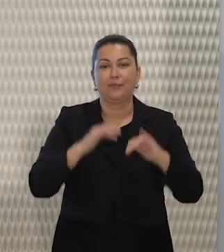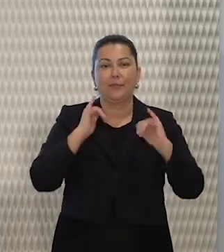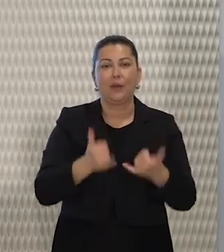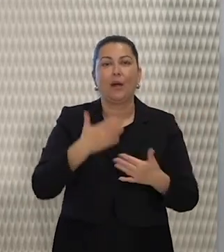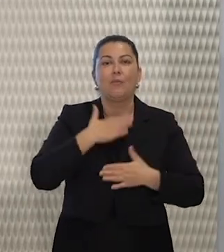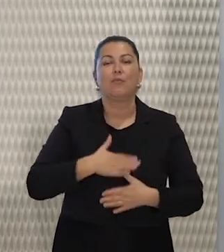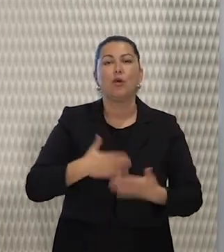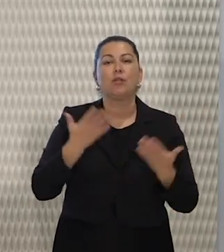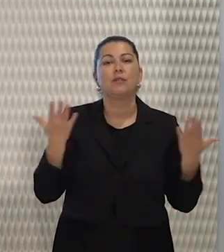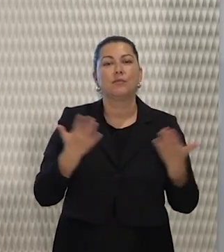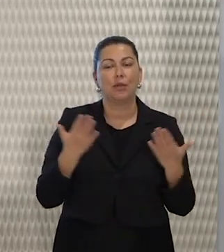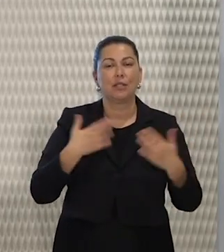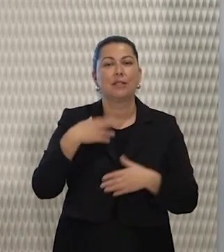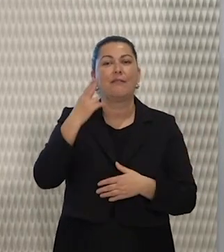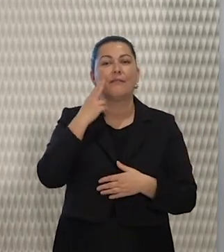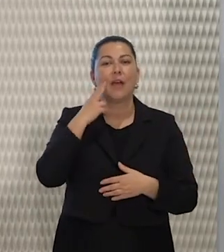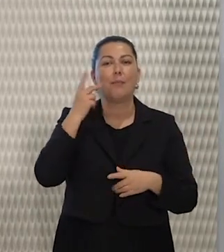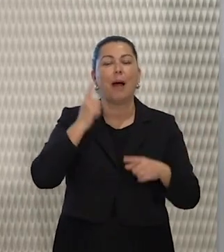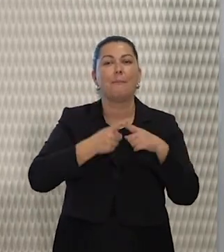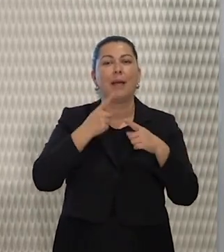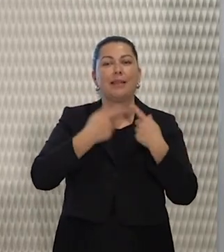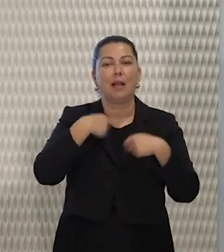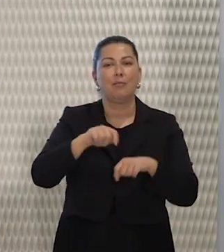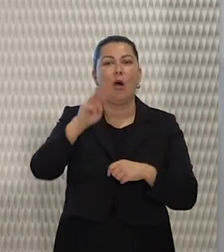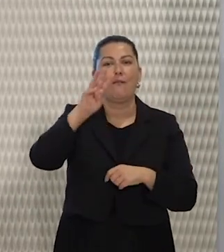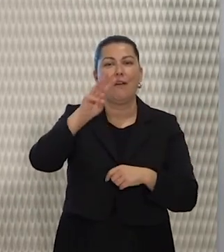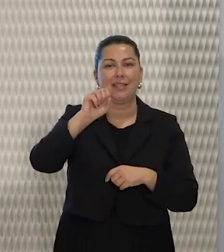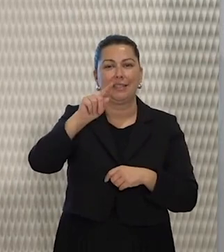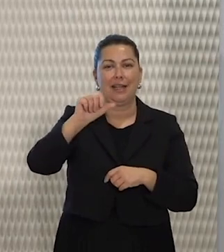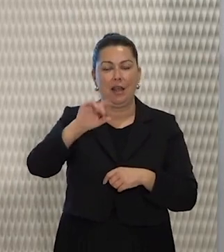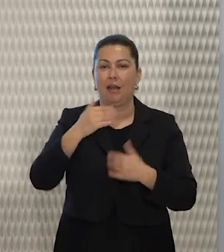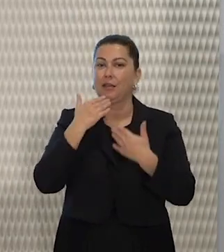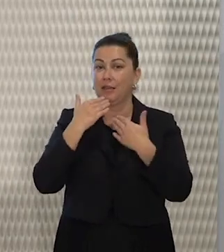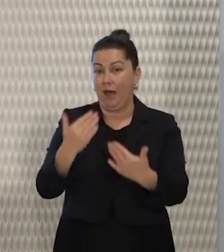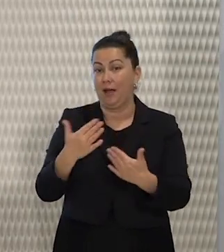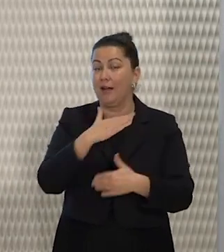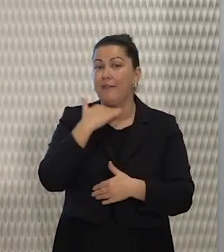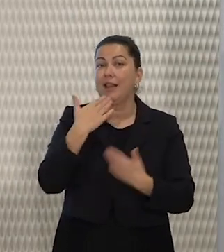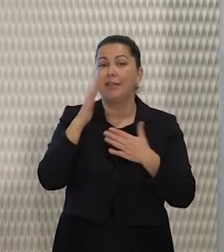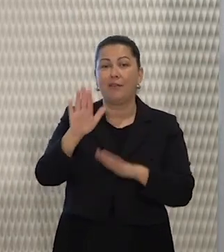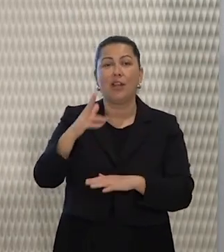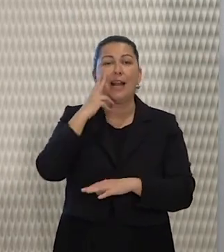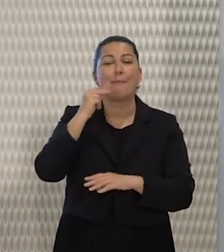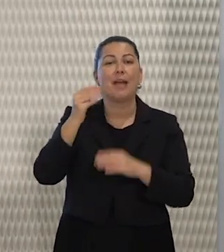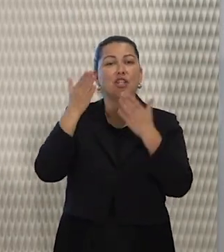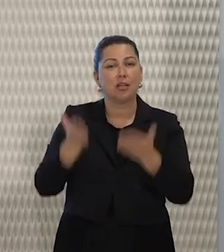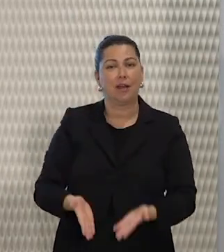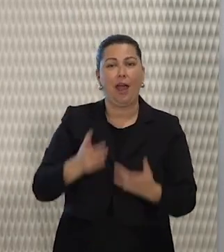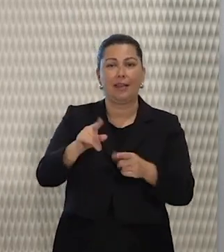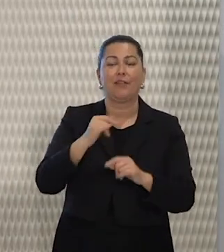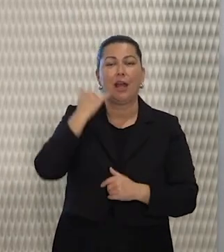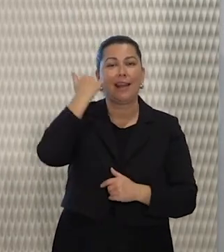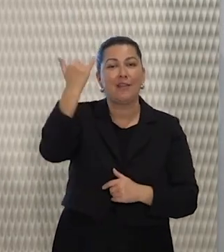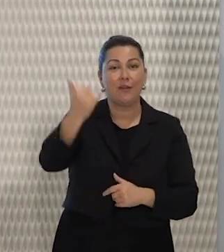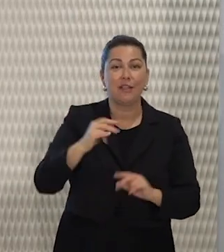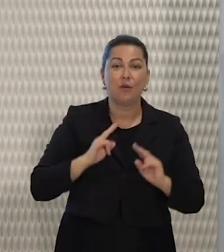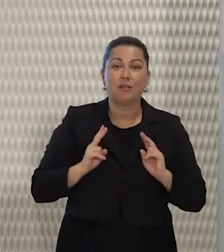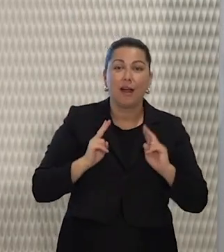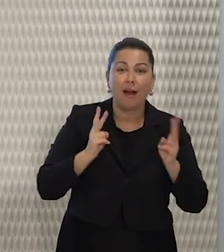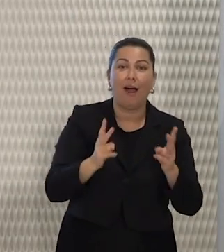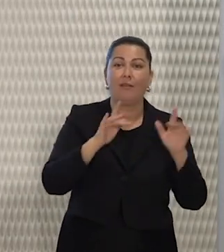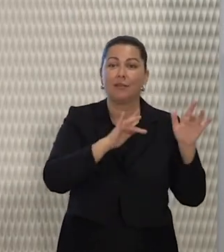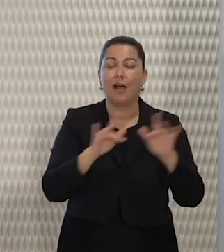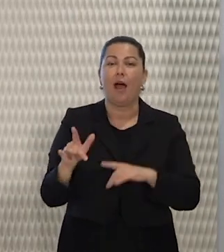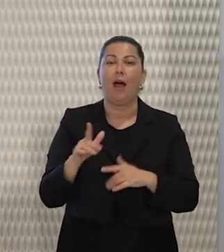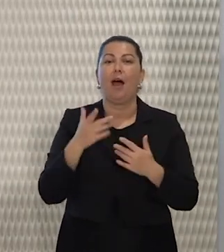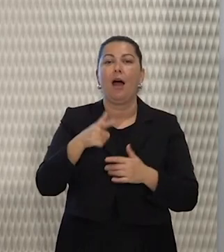mich bei der Firma Metallbau-Wastler bedanken. Vielen Dank für die Menschlichkeit, für die Innovationskraft.